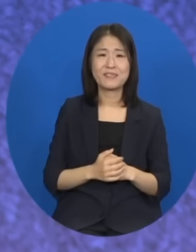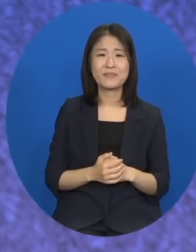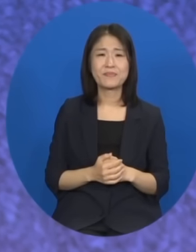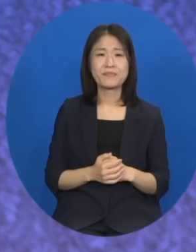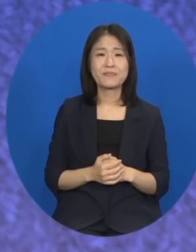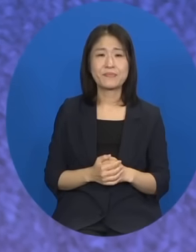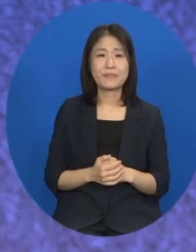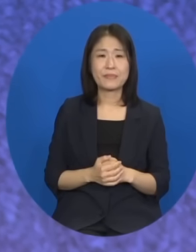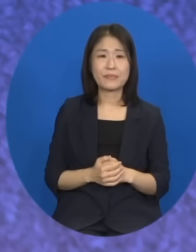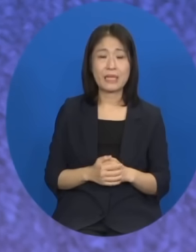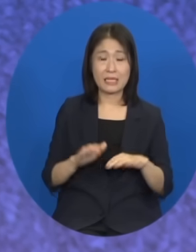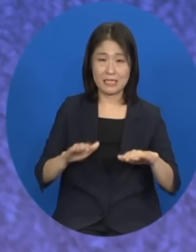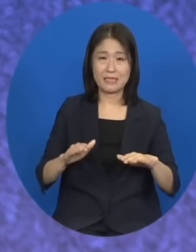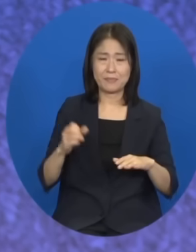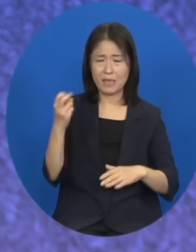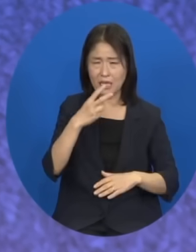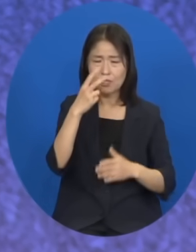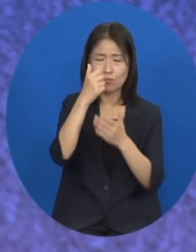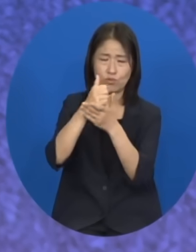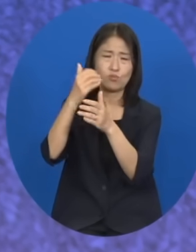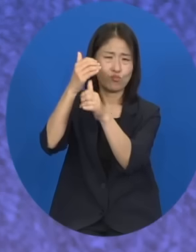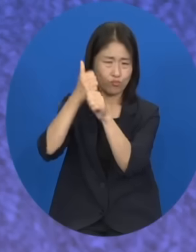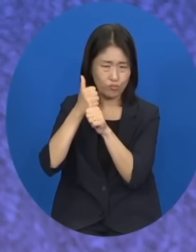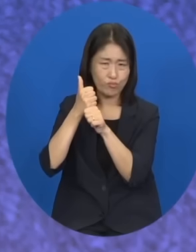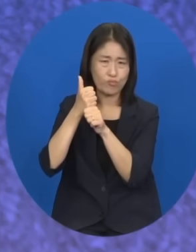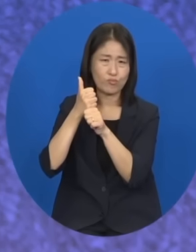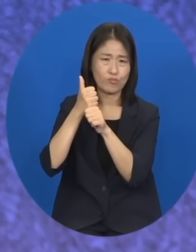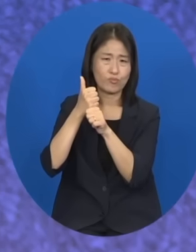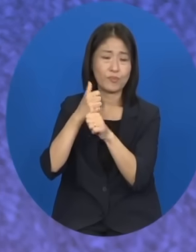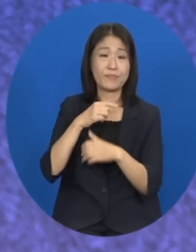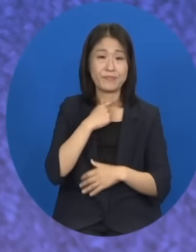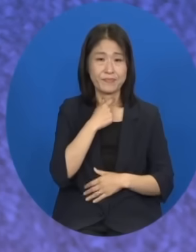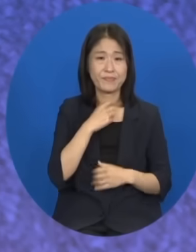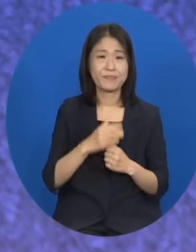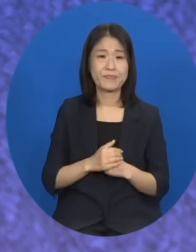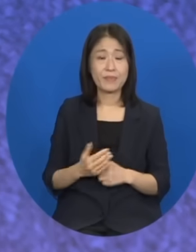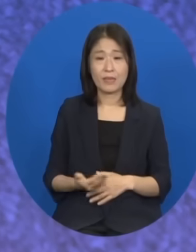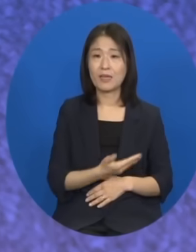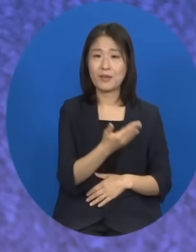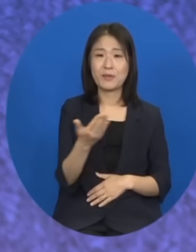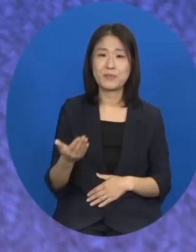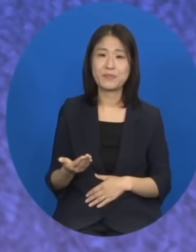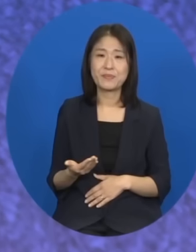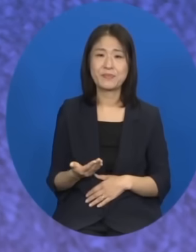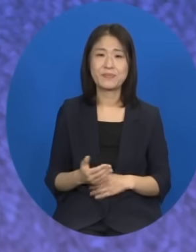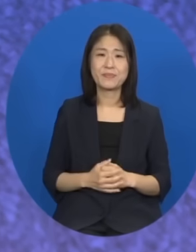주님을 의지하겠습니다. 오늘 여러분 중에